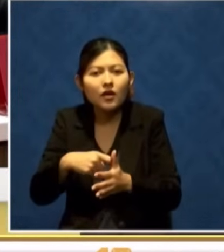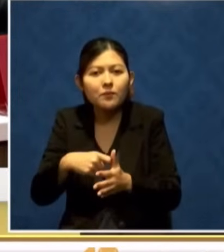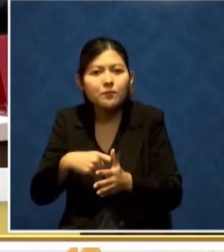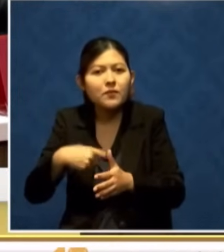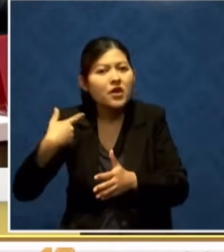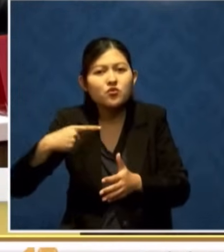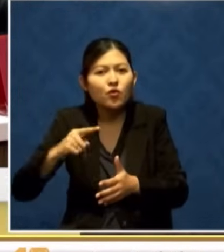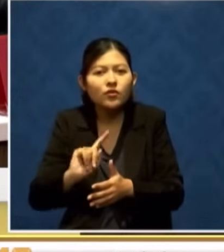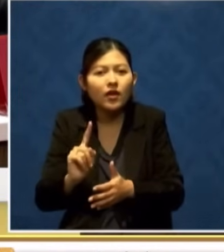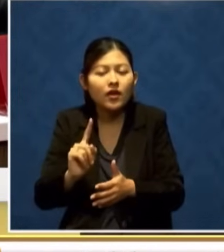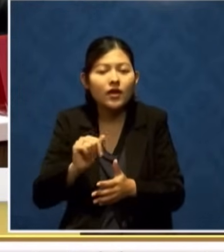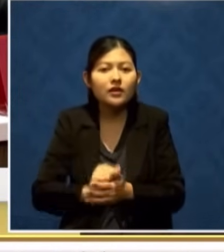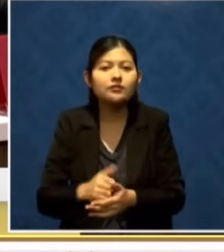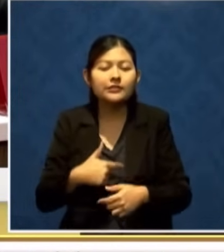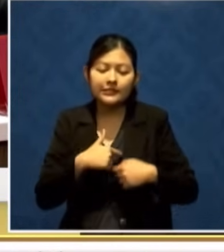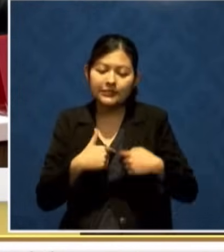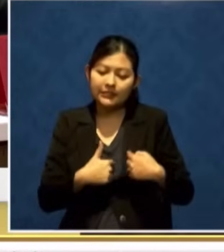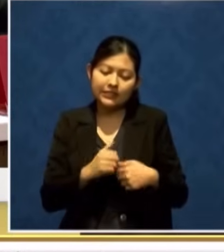เห็นใจนะครับเพราะรัฐบาลพึ่งมา